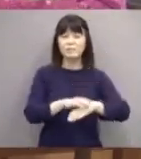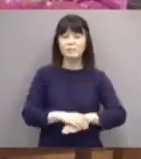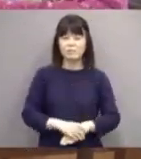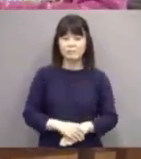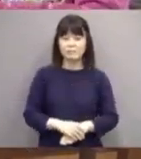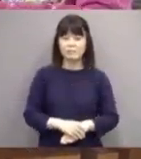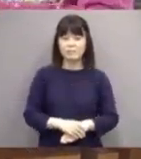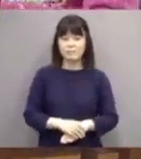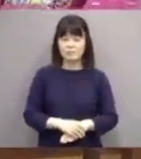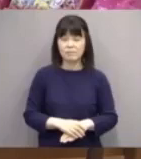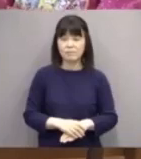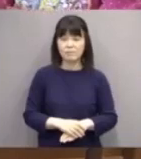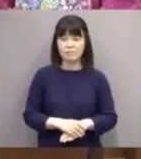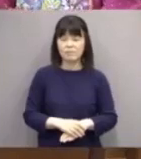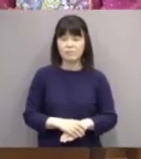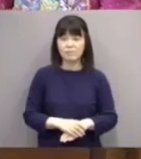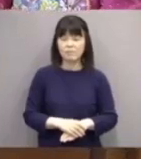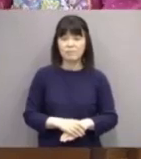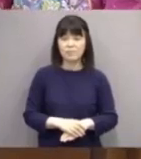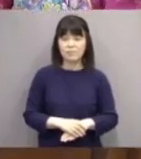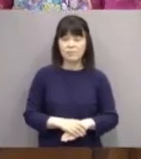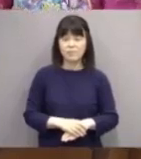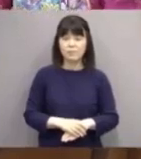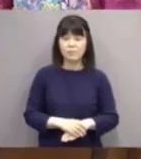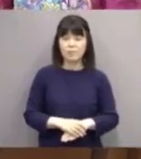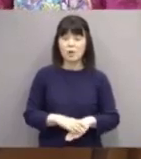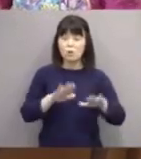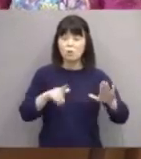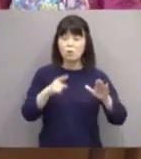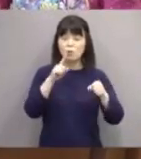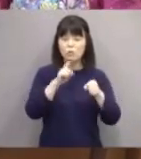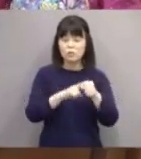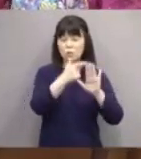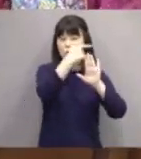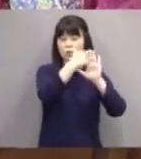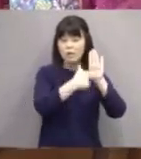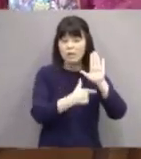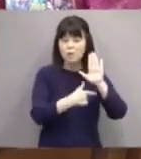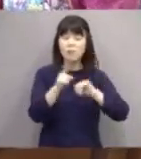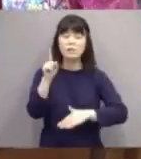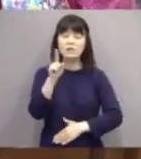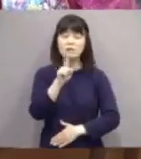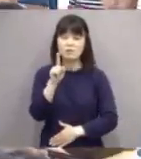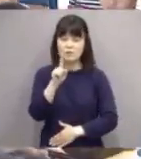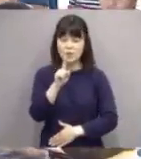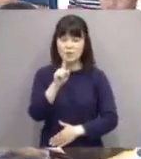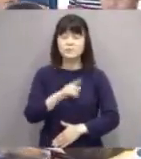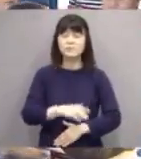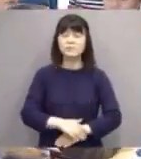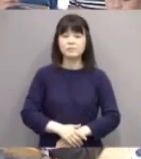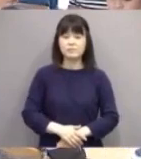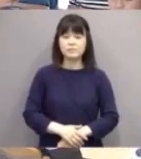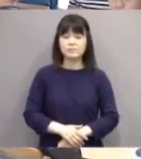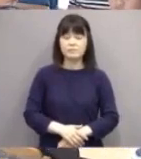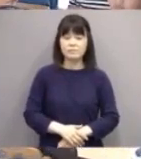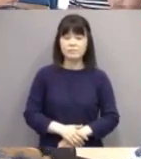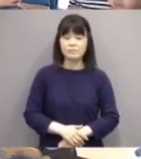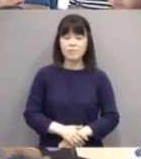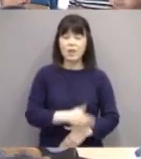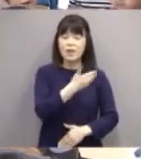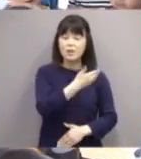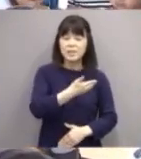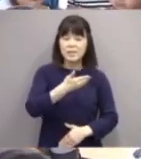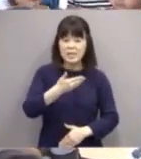年ごとにテーマが違うということなんですが、今年はどういったテーマで行われたんでしょうか？ 今年のテーマは